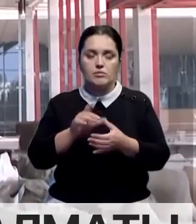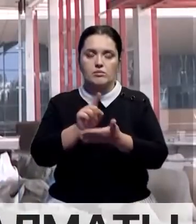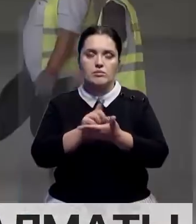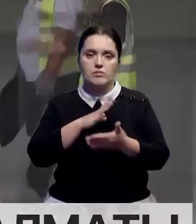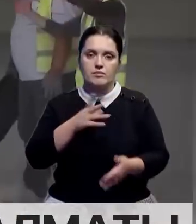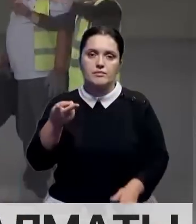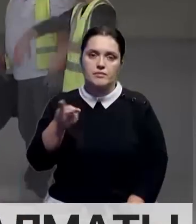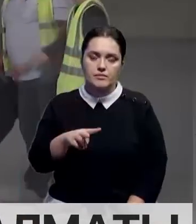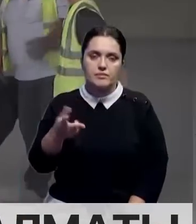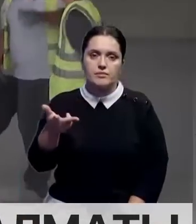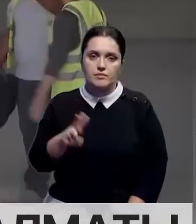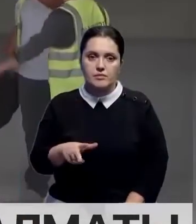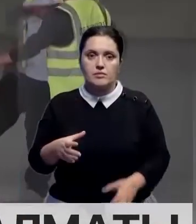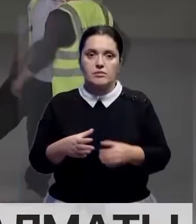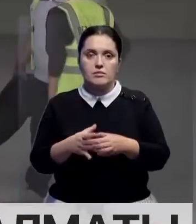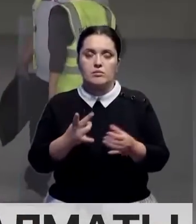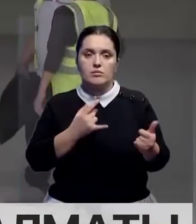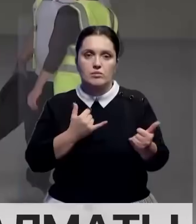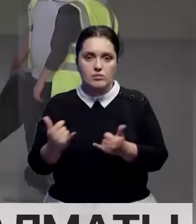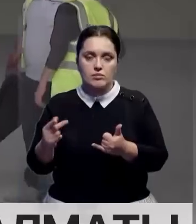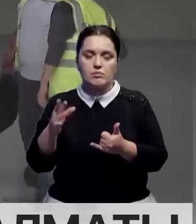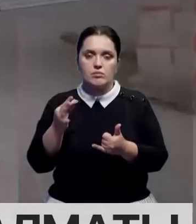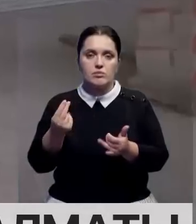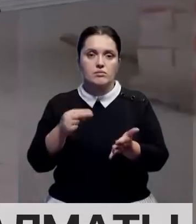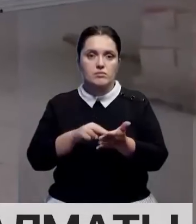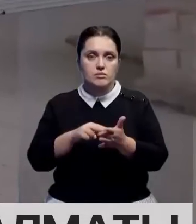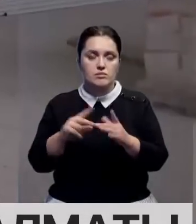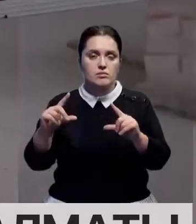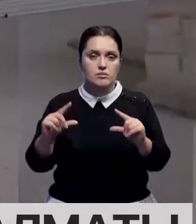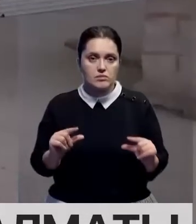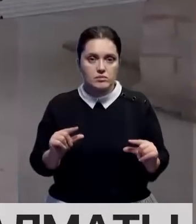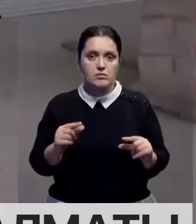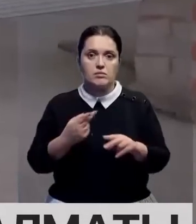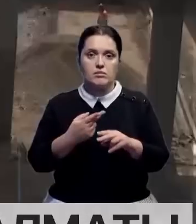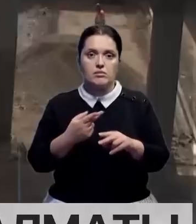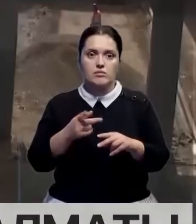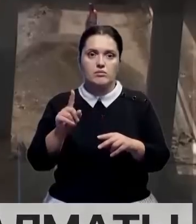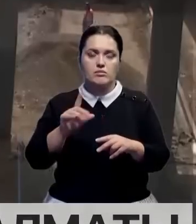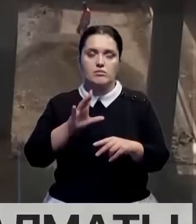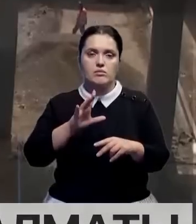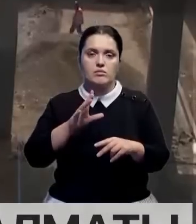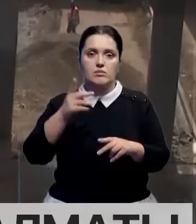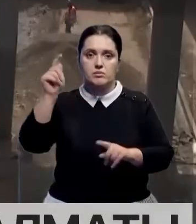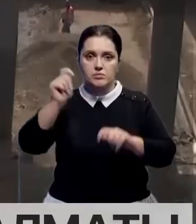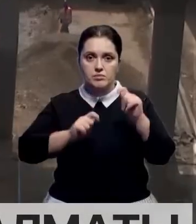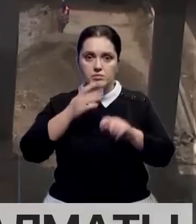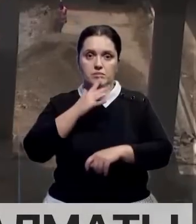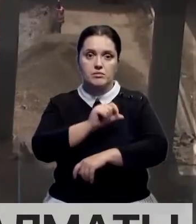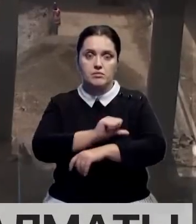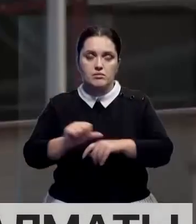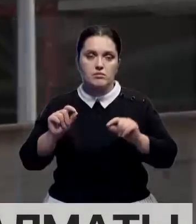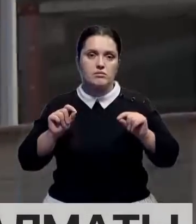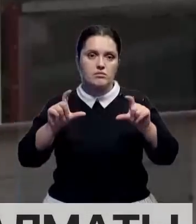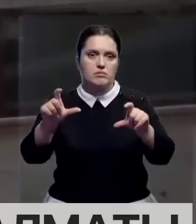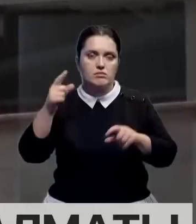2-3. Эти компании должны оказывать услуги по фиксированным тарифам. Это поможет избежать, к примеру, контактов прибывающих иностранных граждан с